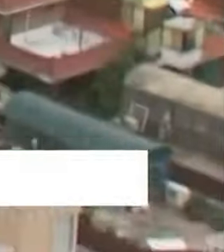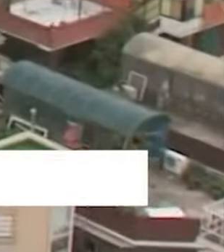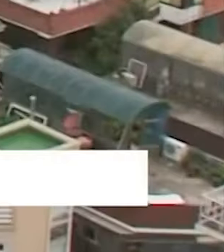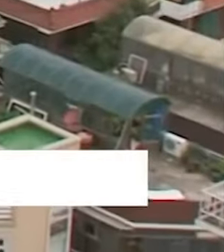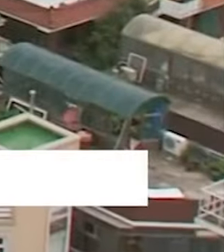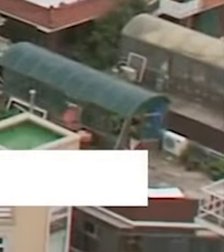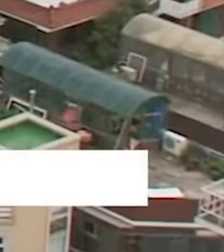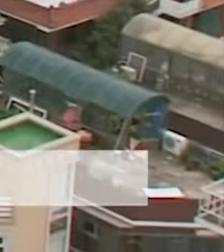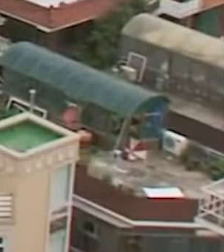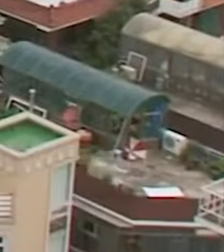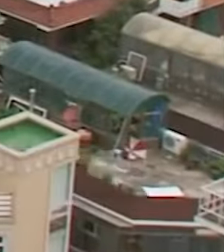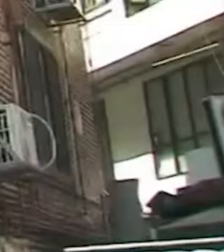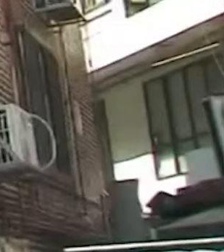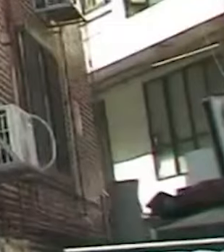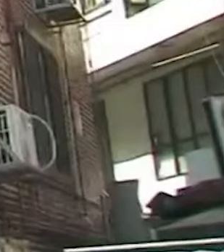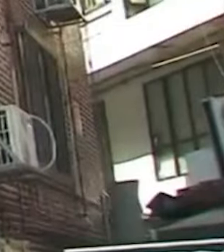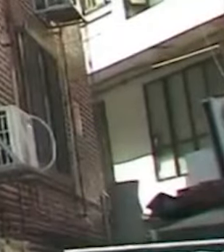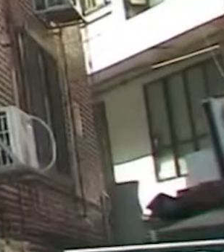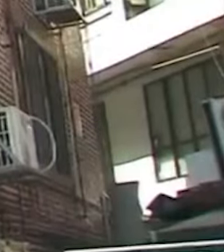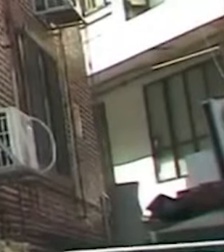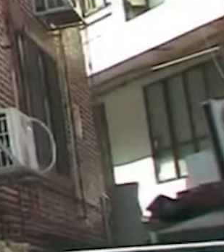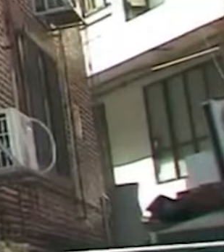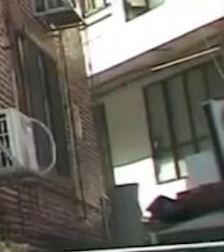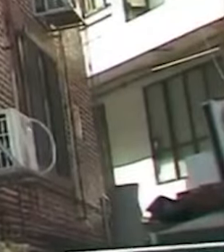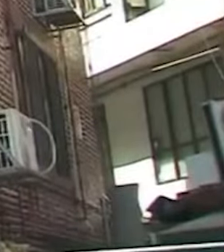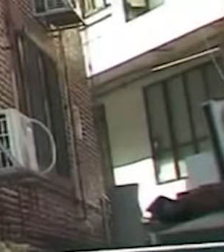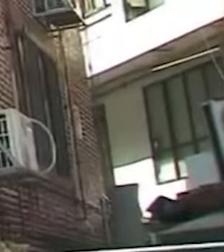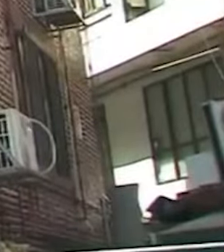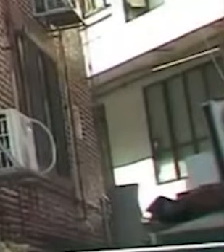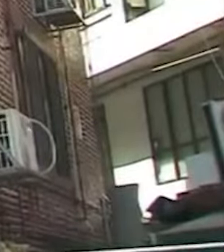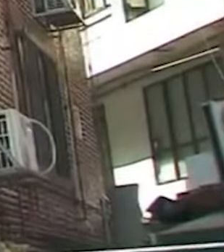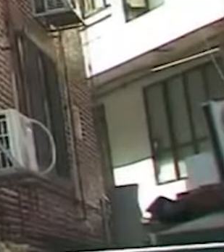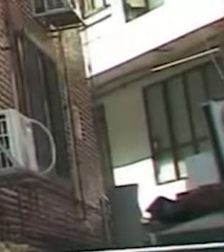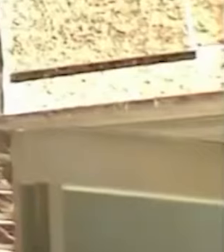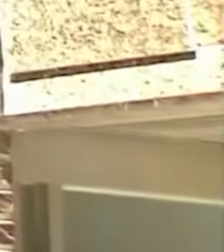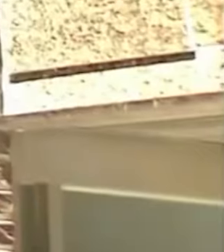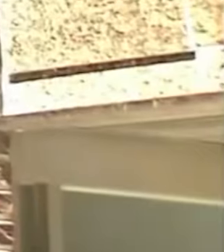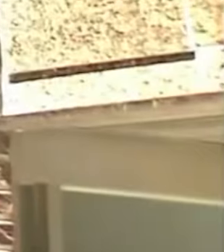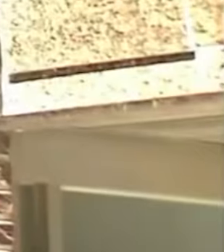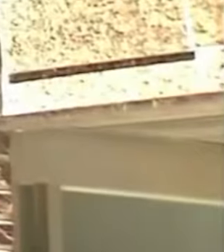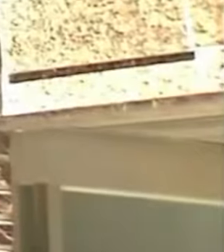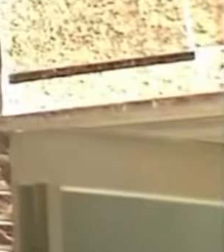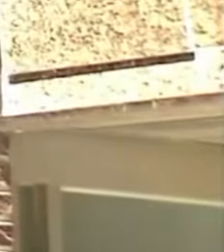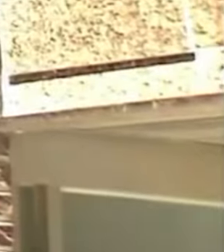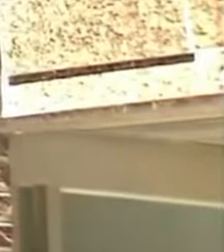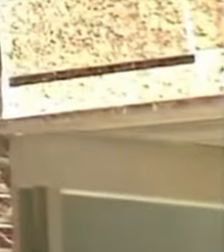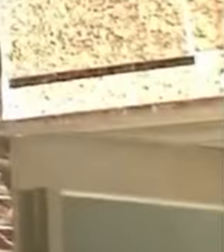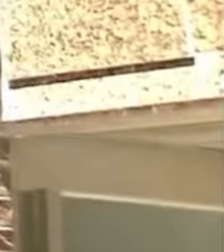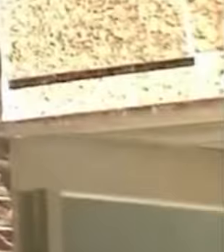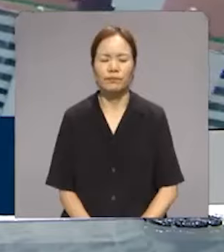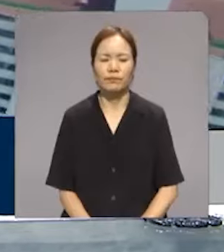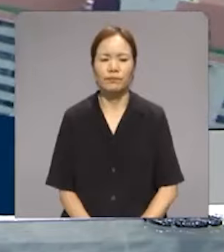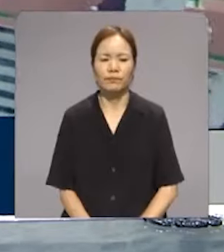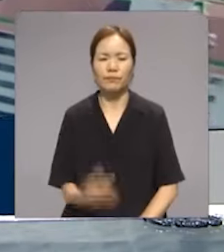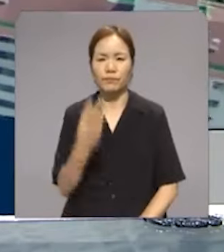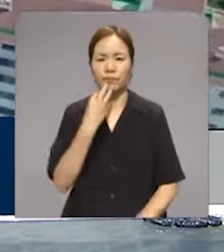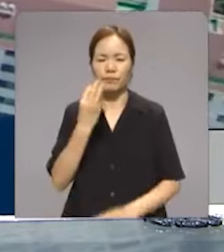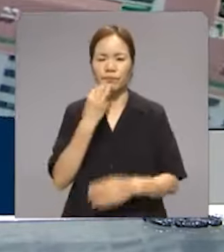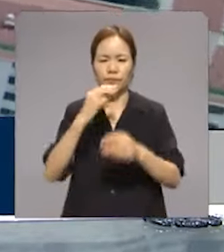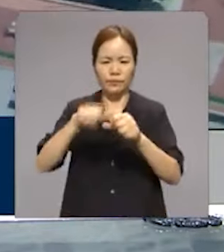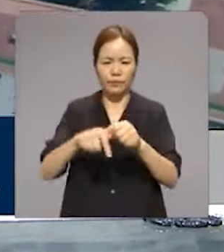빌라 확대는 청약 경쟁률 높이고 침체된 비아파트 시장을 활성화하기 위한 조치로 분석됩니다. 서울